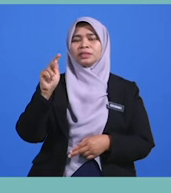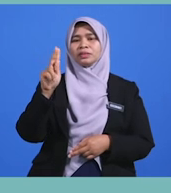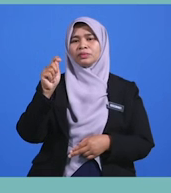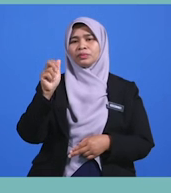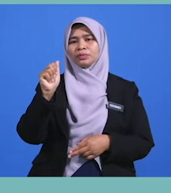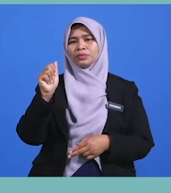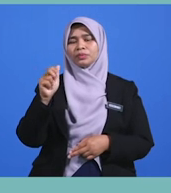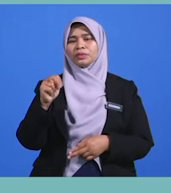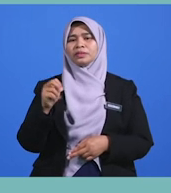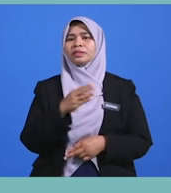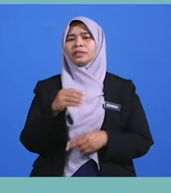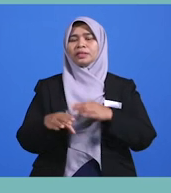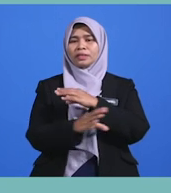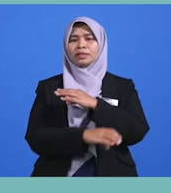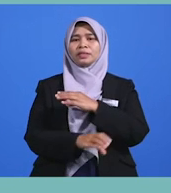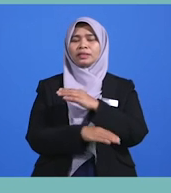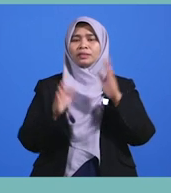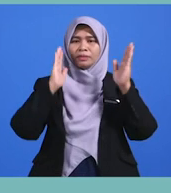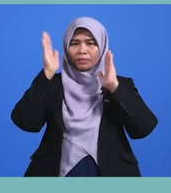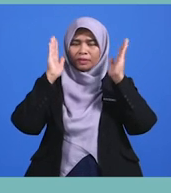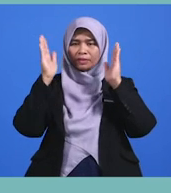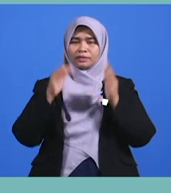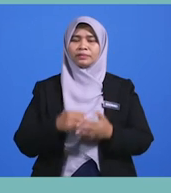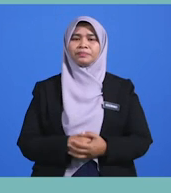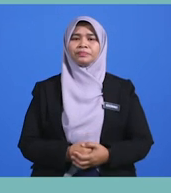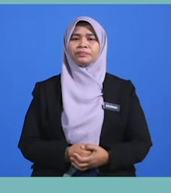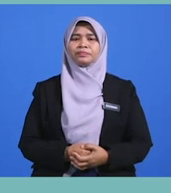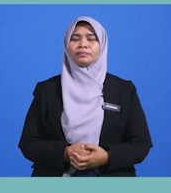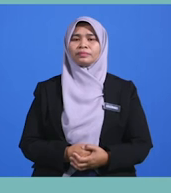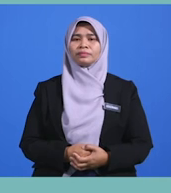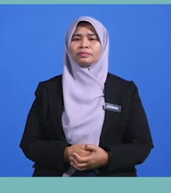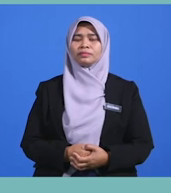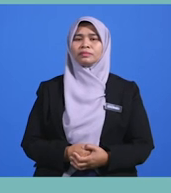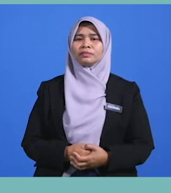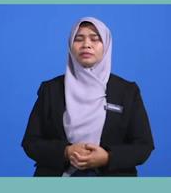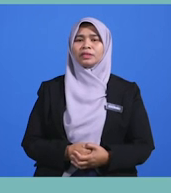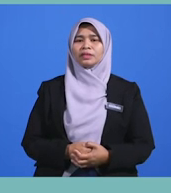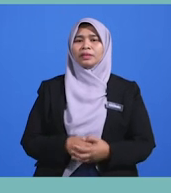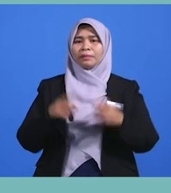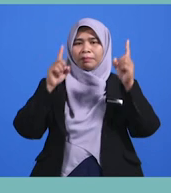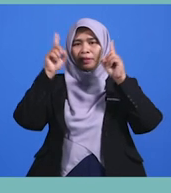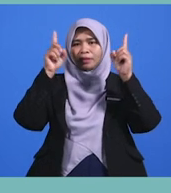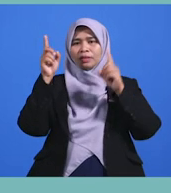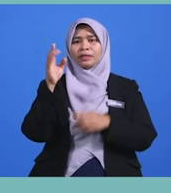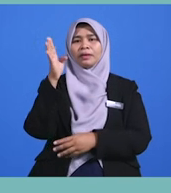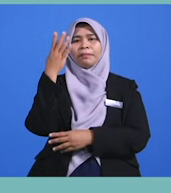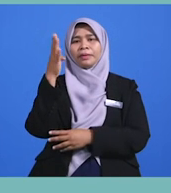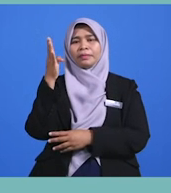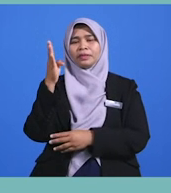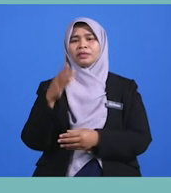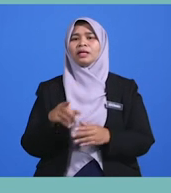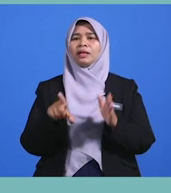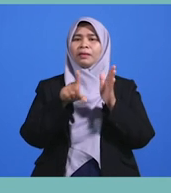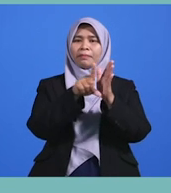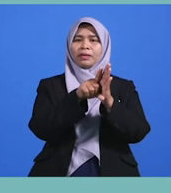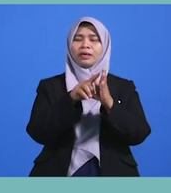seperti yang telah tertakluk di bawah Perlembagaan Negara Malaysia. Bintang pecah 14 itu pula melambangkan